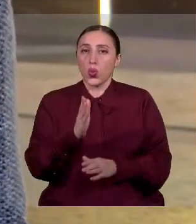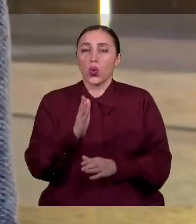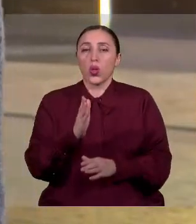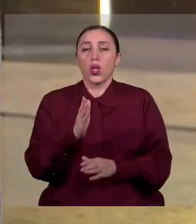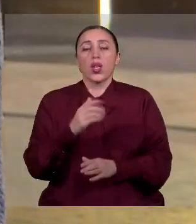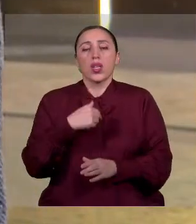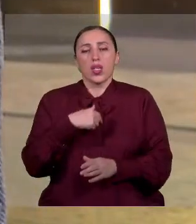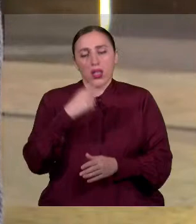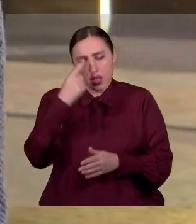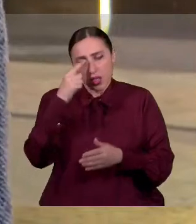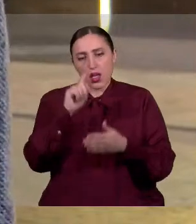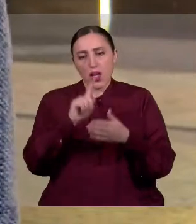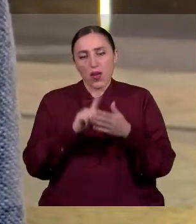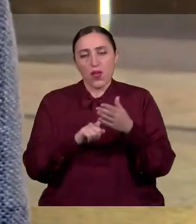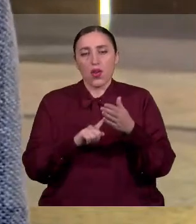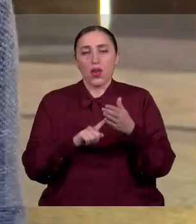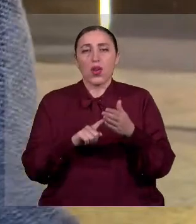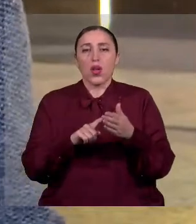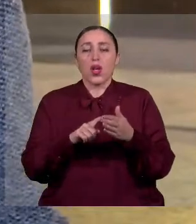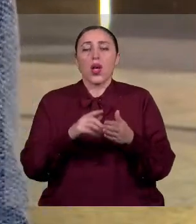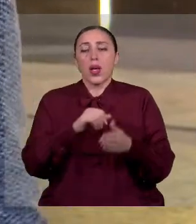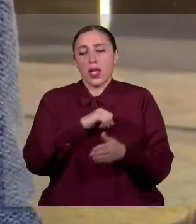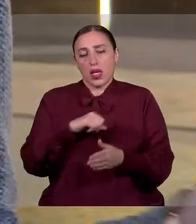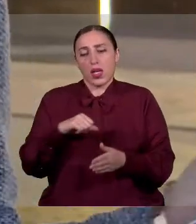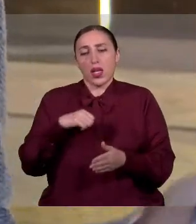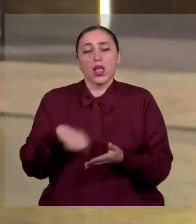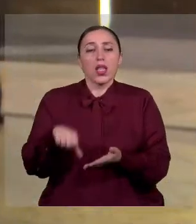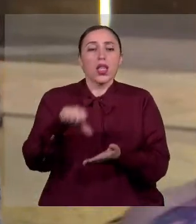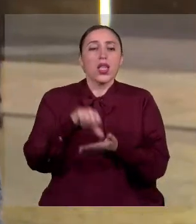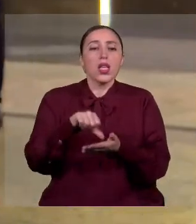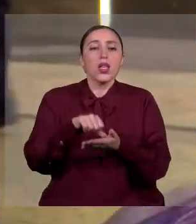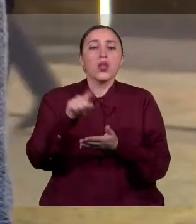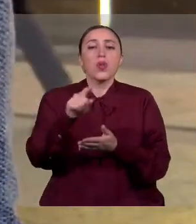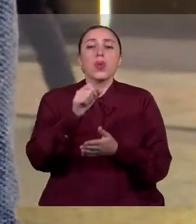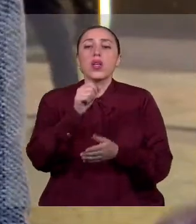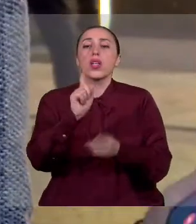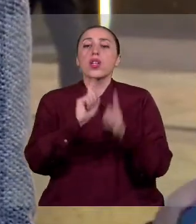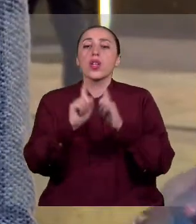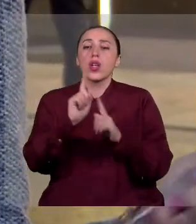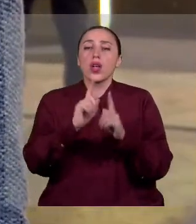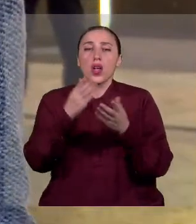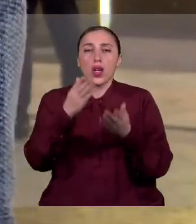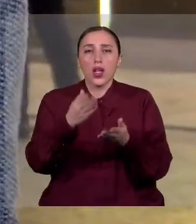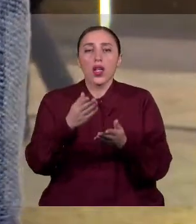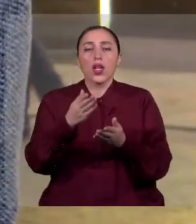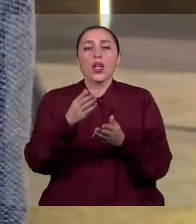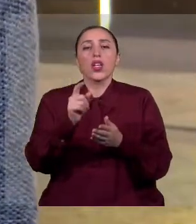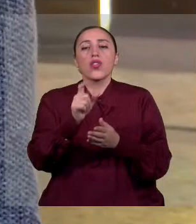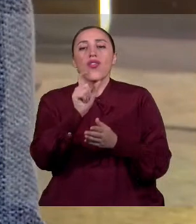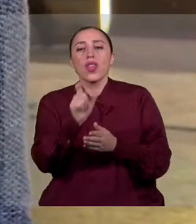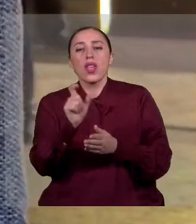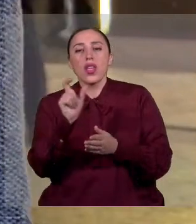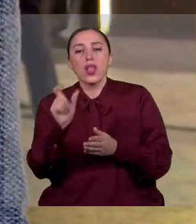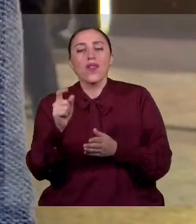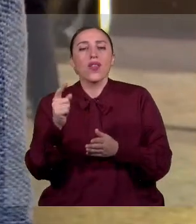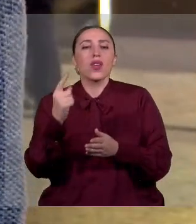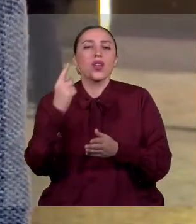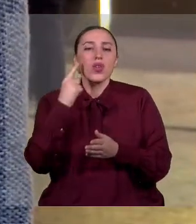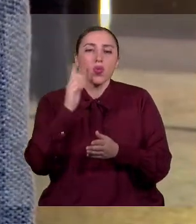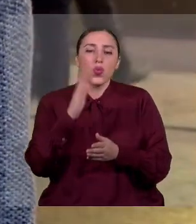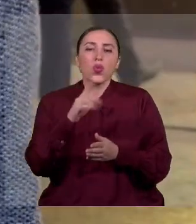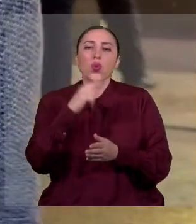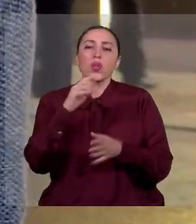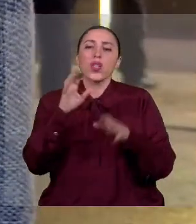դեռ հնարավորություն կունենանք գոնե մասնակի կտորներ, հատվածներ լսել Վլադիմիր